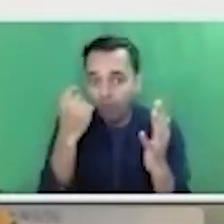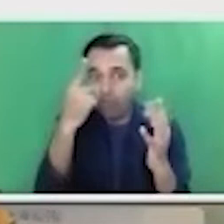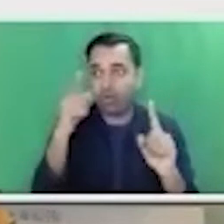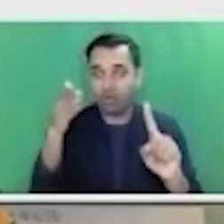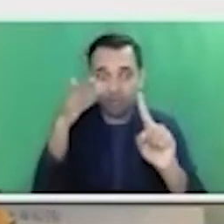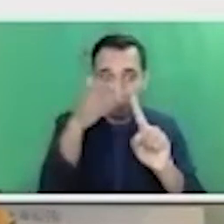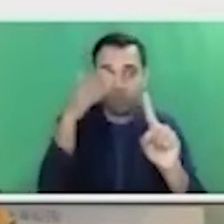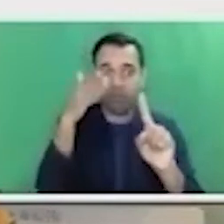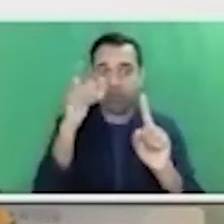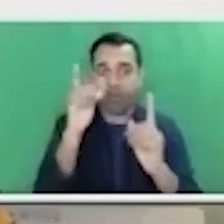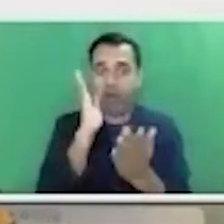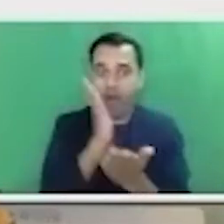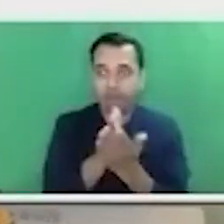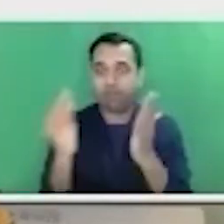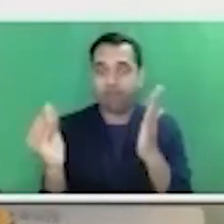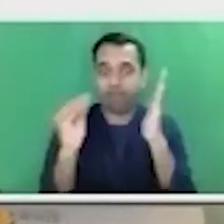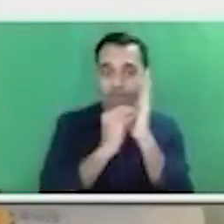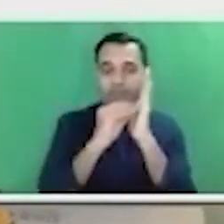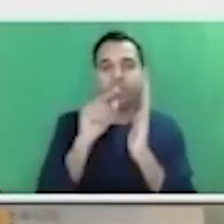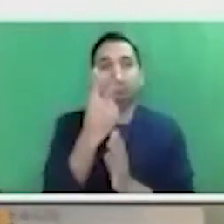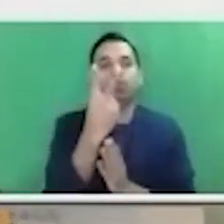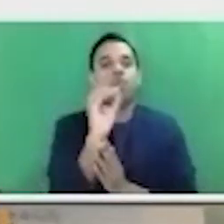المرأة على المستوى العالمي أيضا.